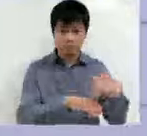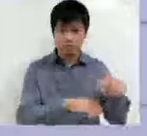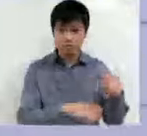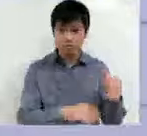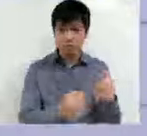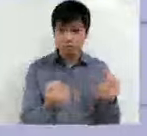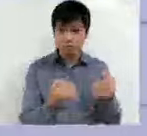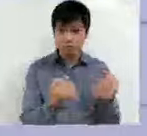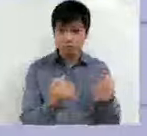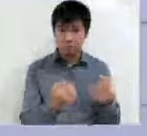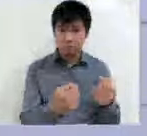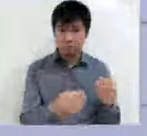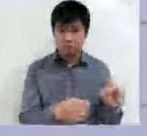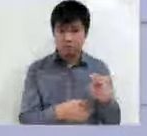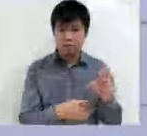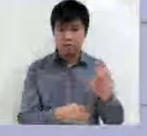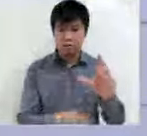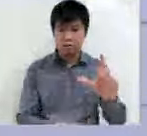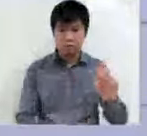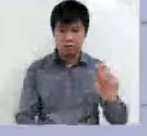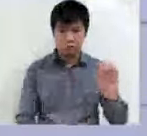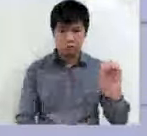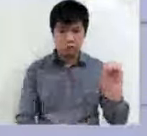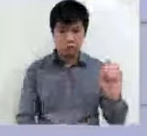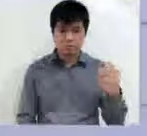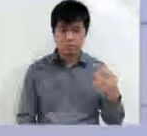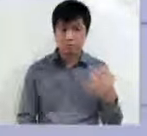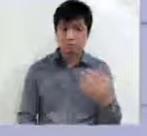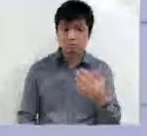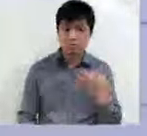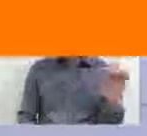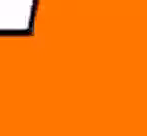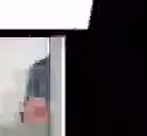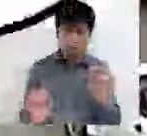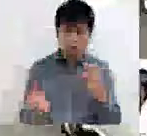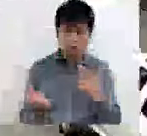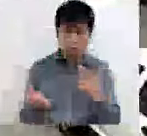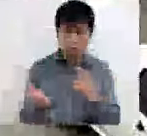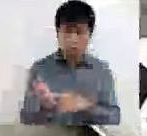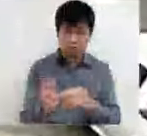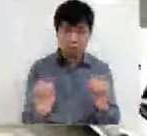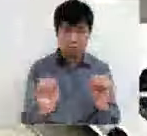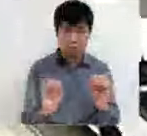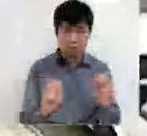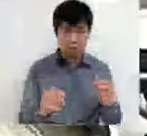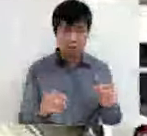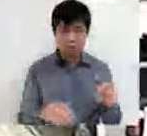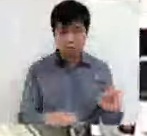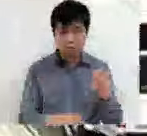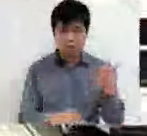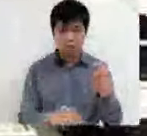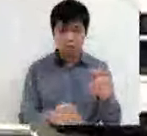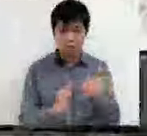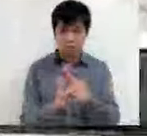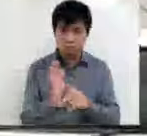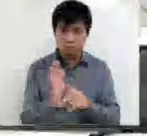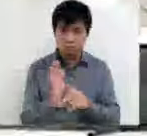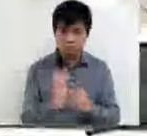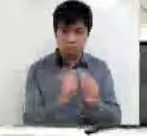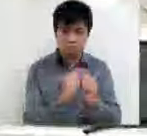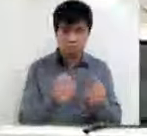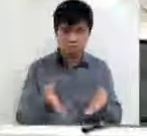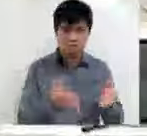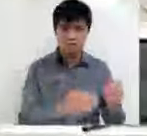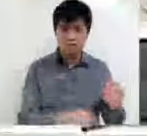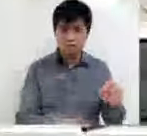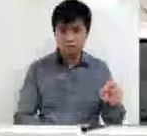Land Transportation Office ang no registration, no travel policy. Ibig sabihin, papayagang bumiyahe ang mga sasakyan kahit paso na